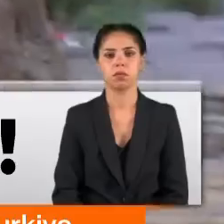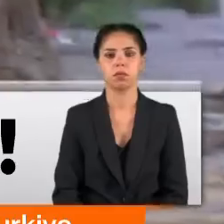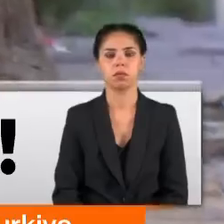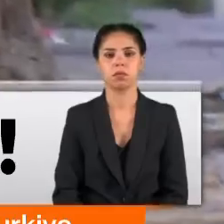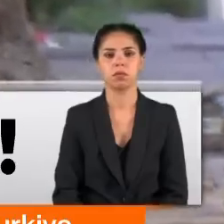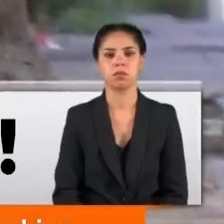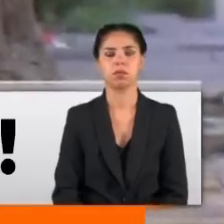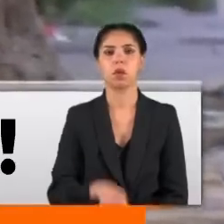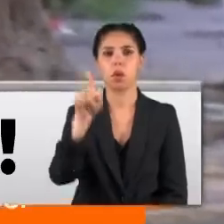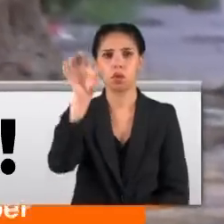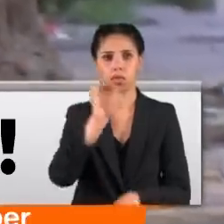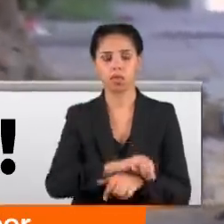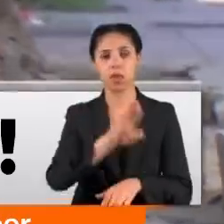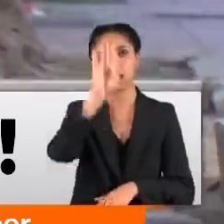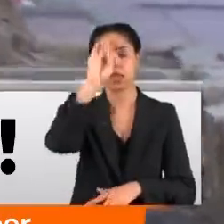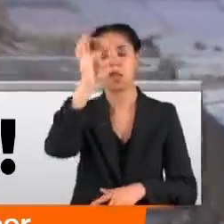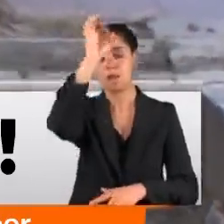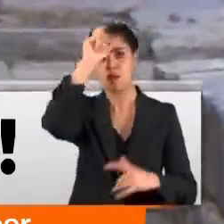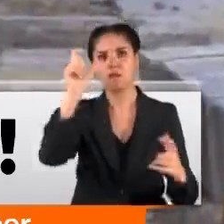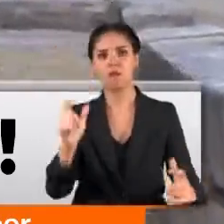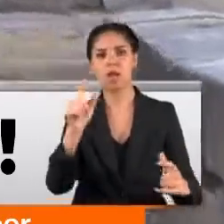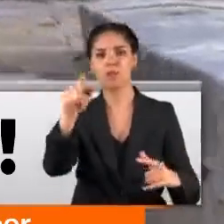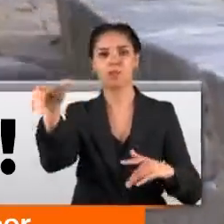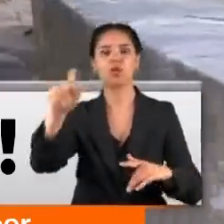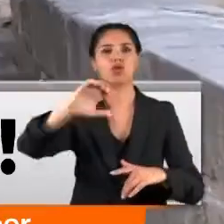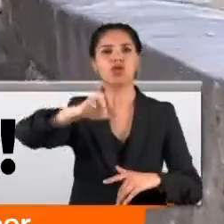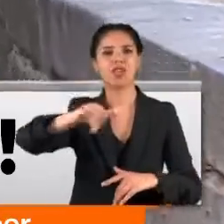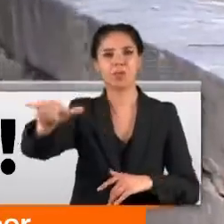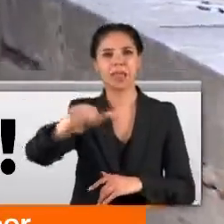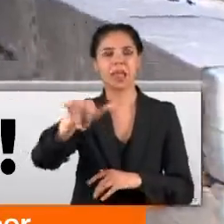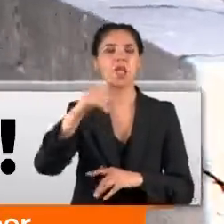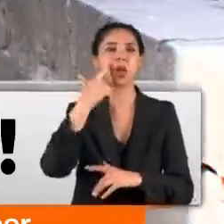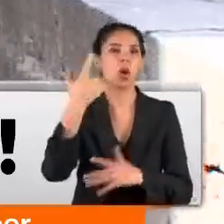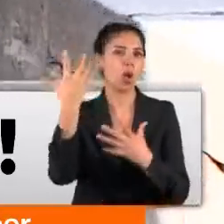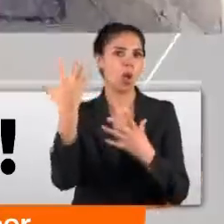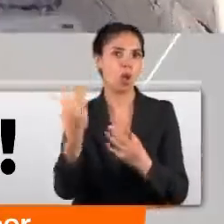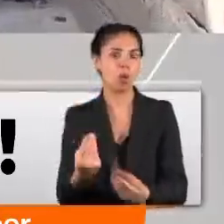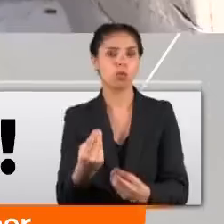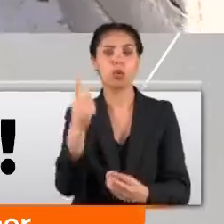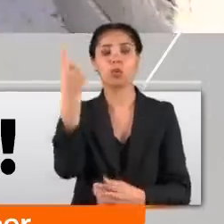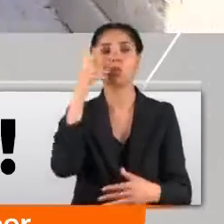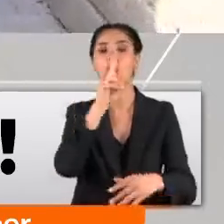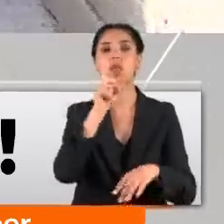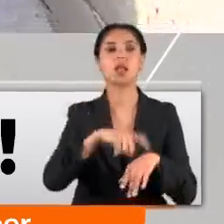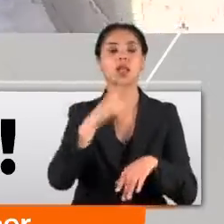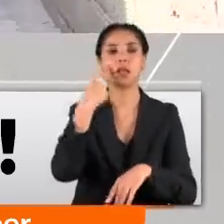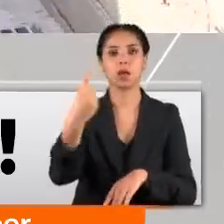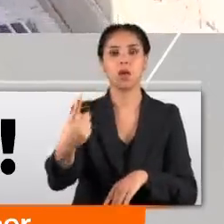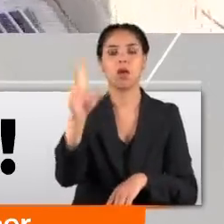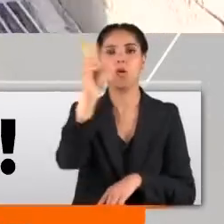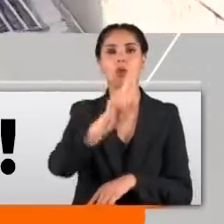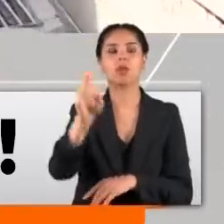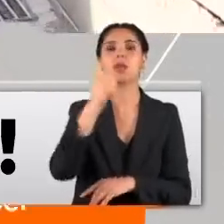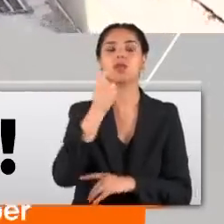çalışıyor. O dehşet anları İstanbul Fatih'te işte bu çeşmenin hemen yanı başında yaşandı. Dün öğle saatleriydi.